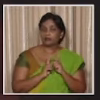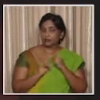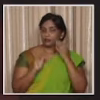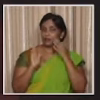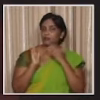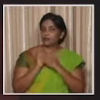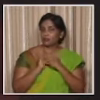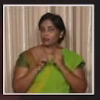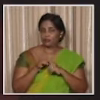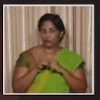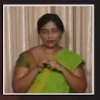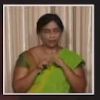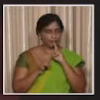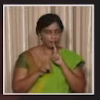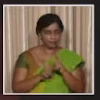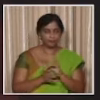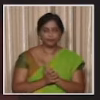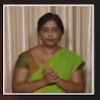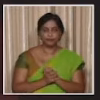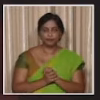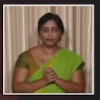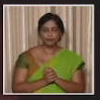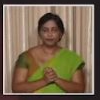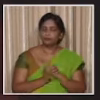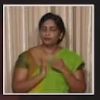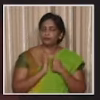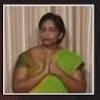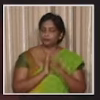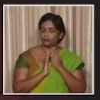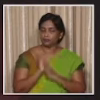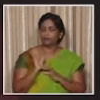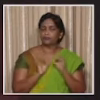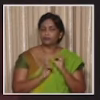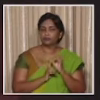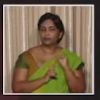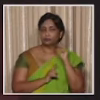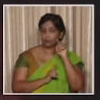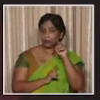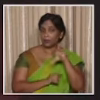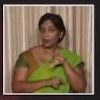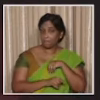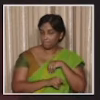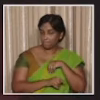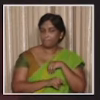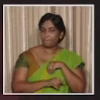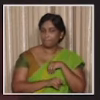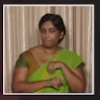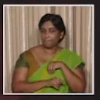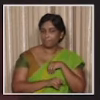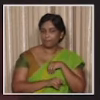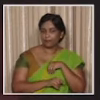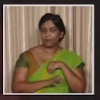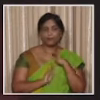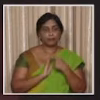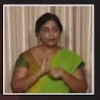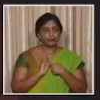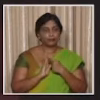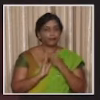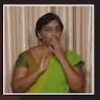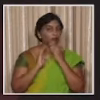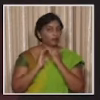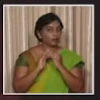ශාස්ත්‍රීය ප්‍රශ්නයක් මතු කරන්න ගරු අමාත්‍යතුමනි ඔබතුමාම පිළිගත්තා රටේ